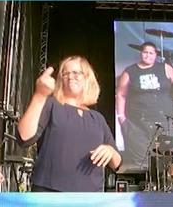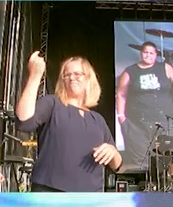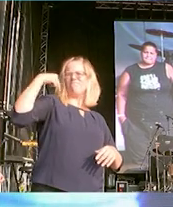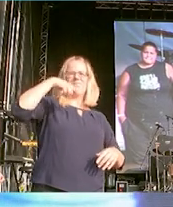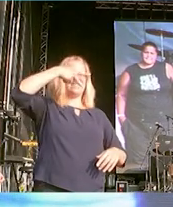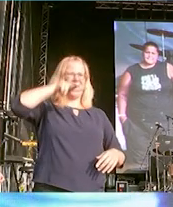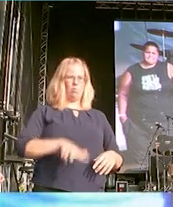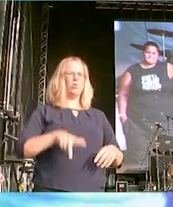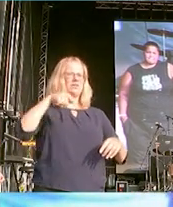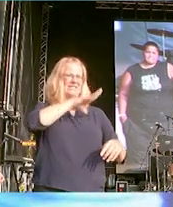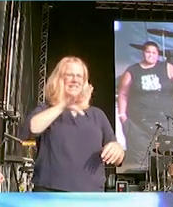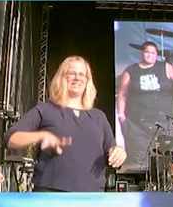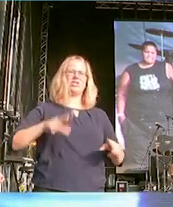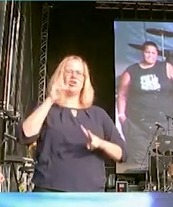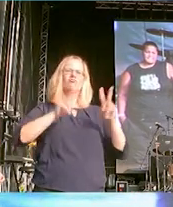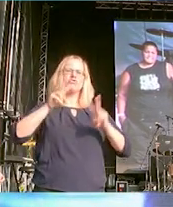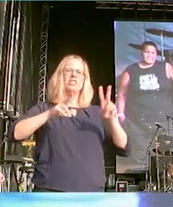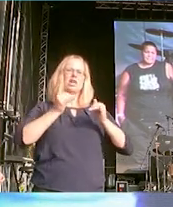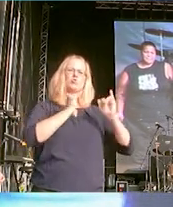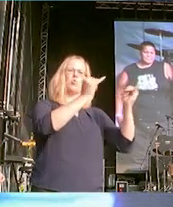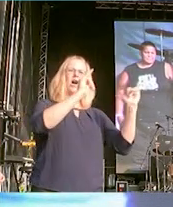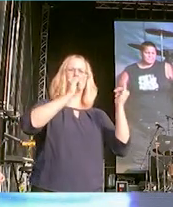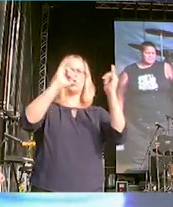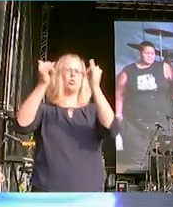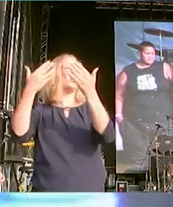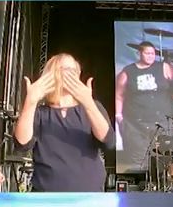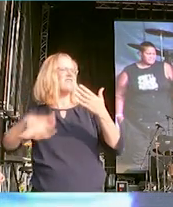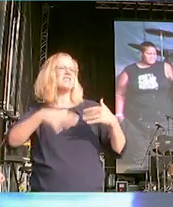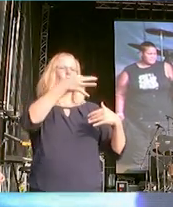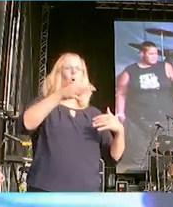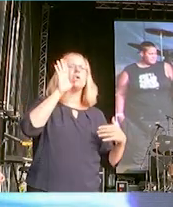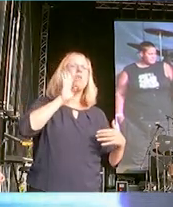Sachsen gemacht haben, waren wir in Orte wie Bautzen,